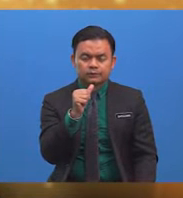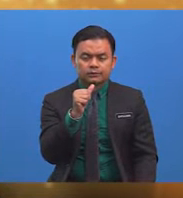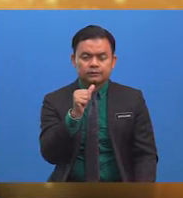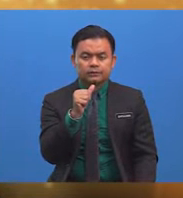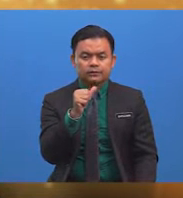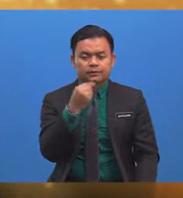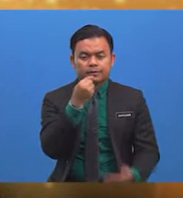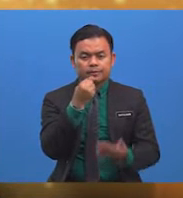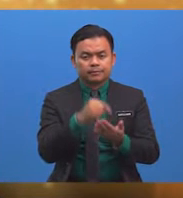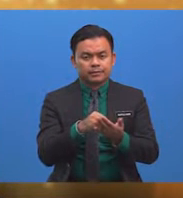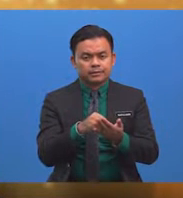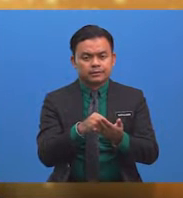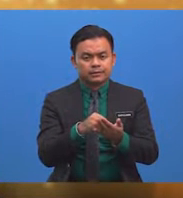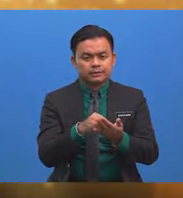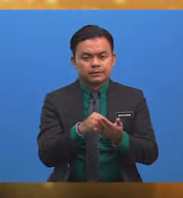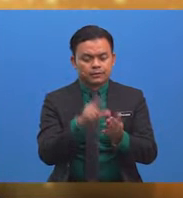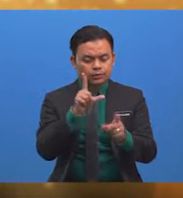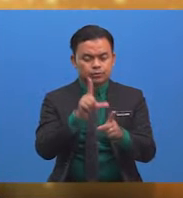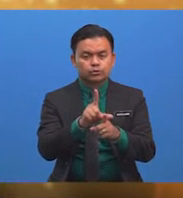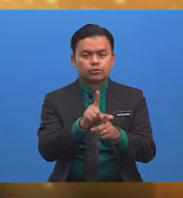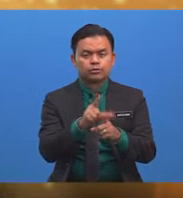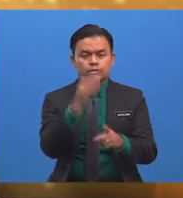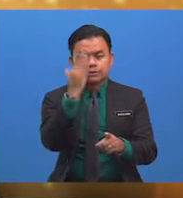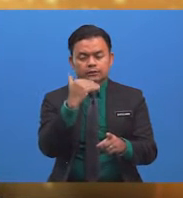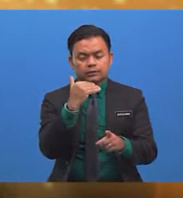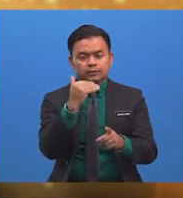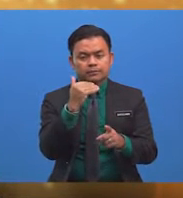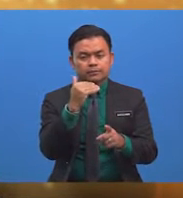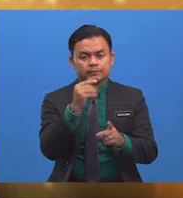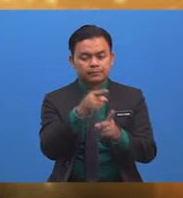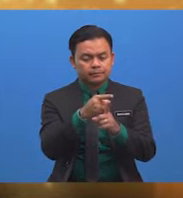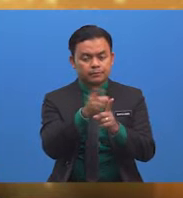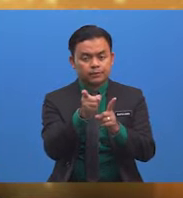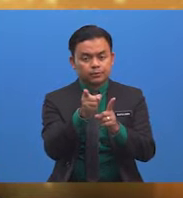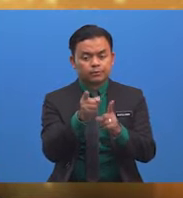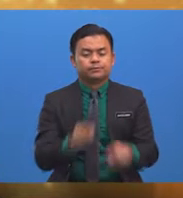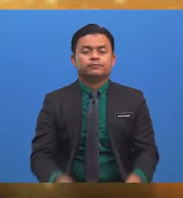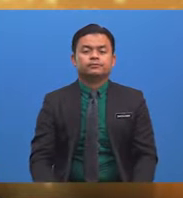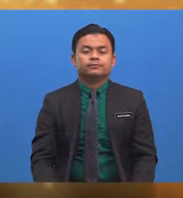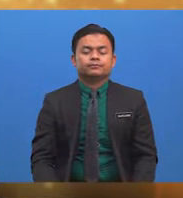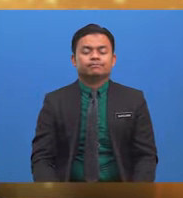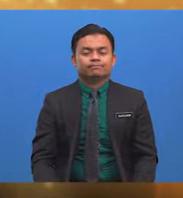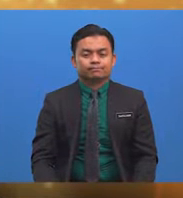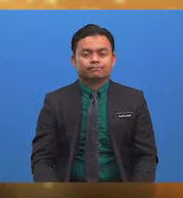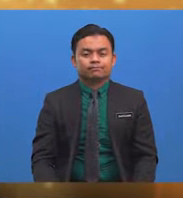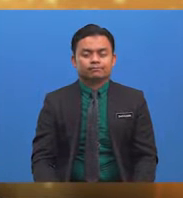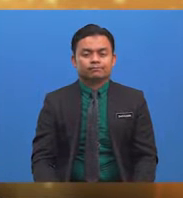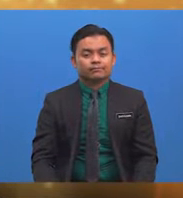pensel ini sebenarnya memang lurus? Kenapa pula dia boleh bengkok begini?